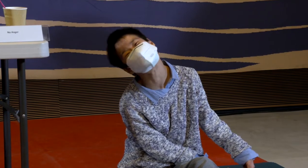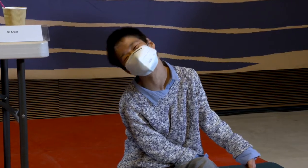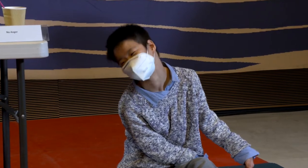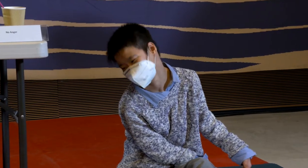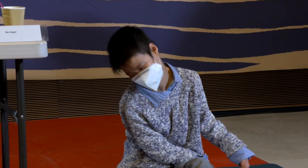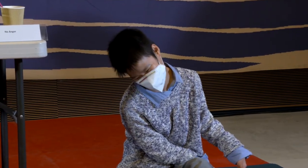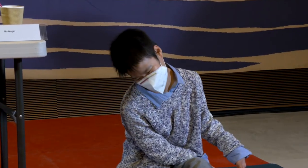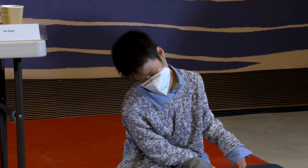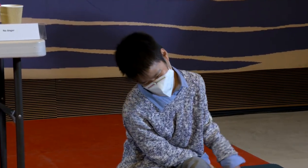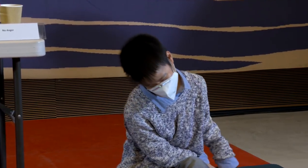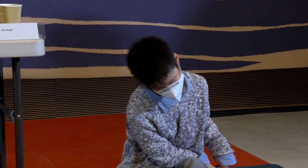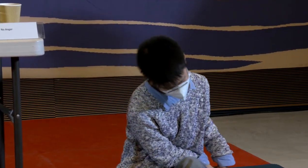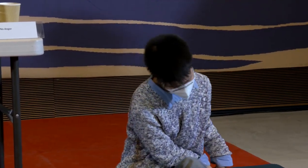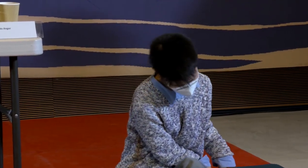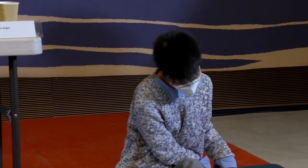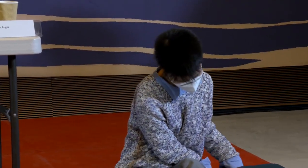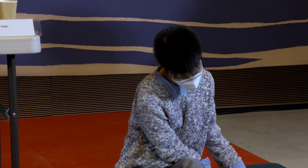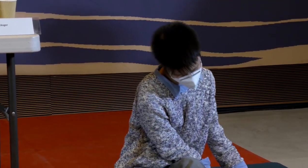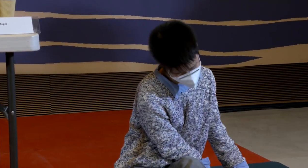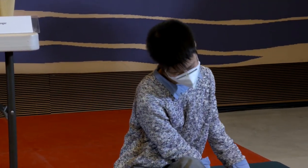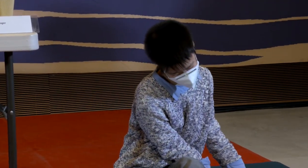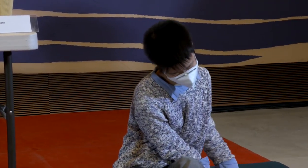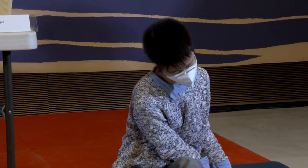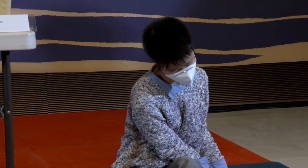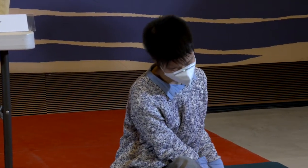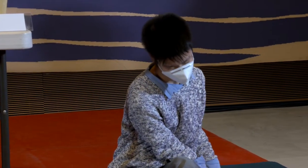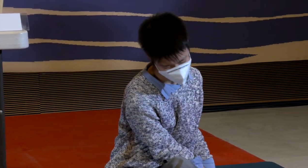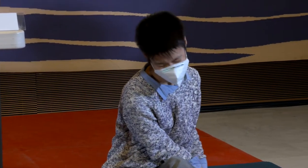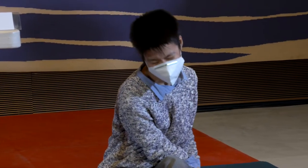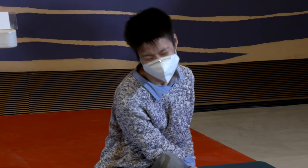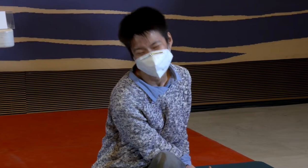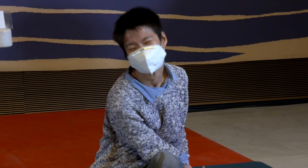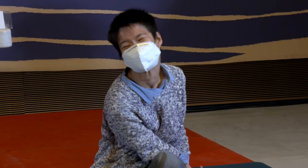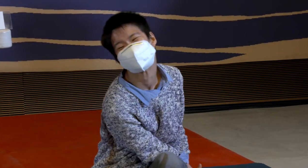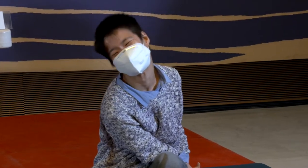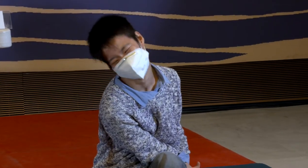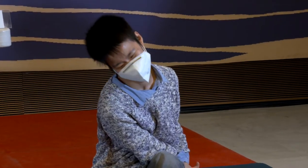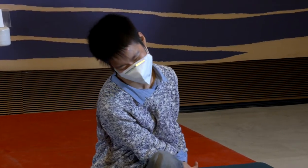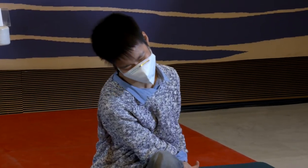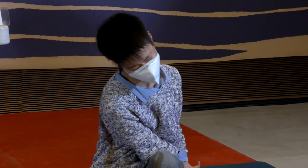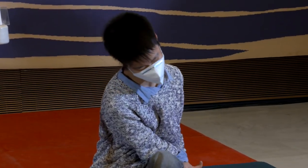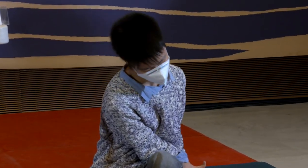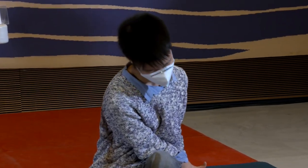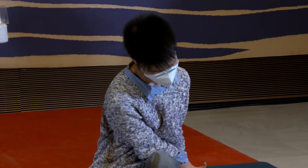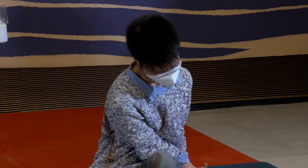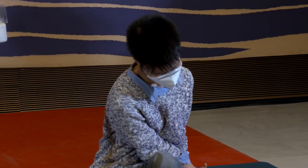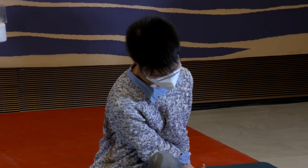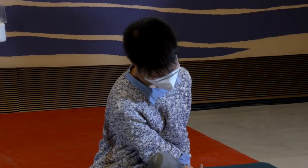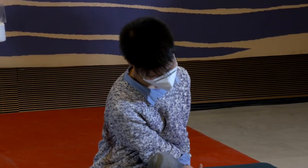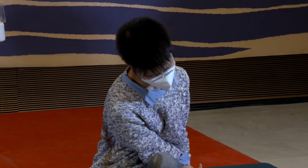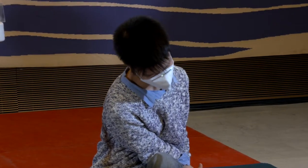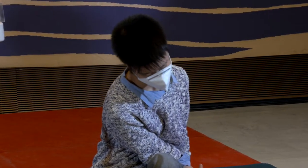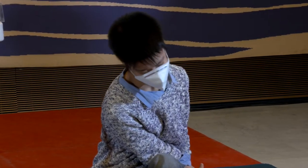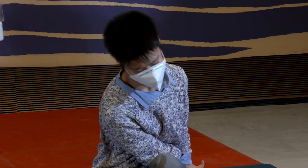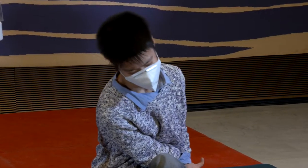parce que le film montrait une femme forte, une femme artiste, qui couchait avec Joséphine Baker, et à l'époque, la jeune